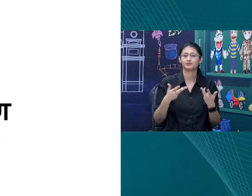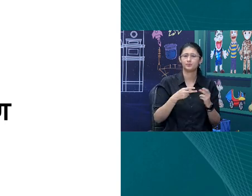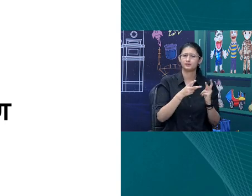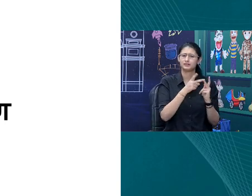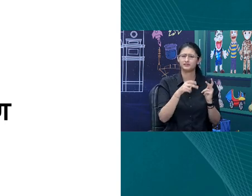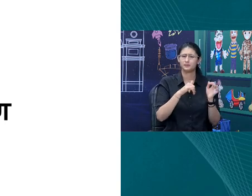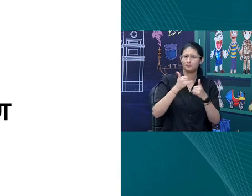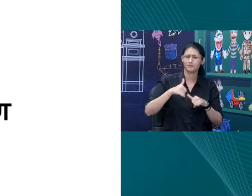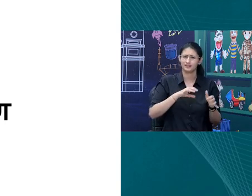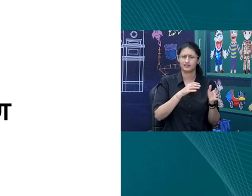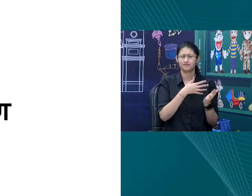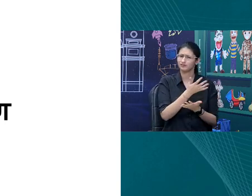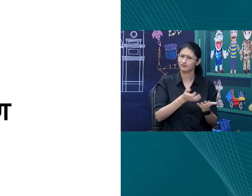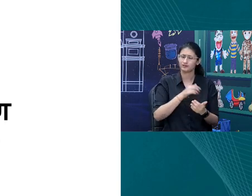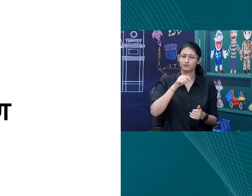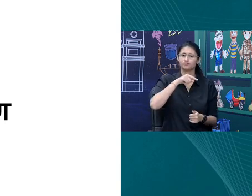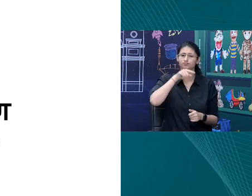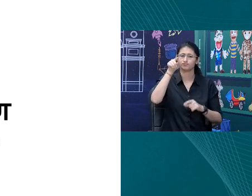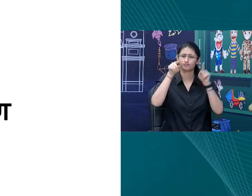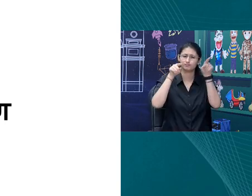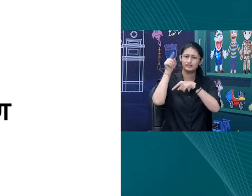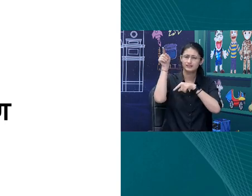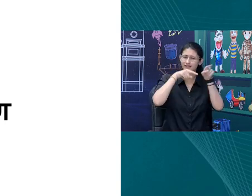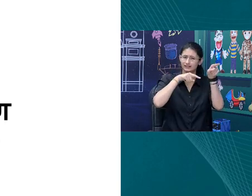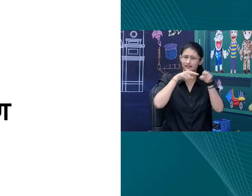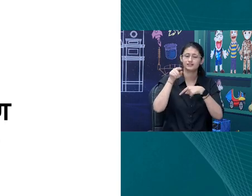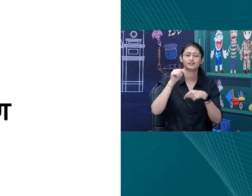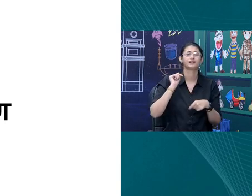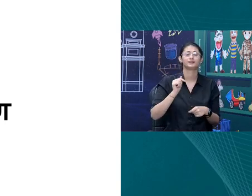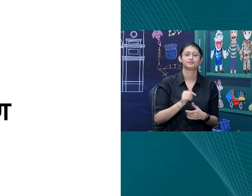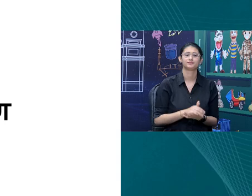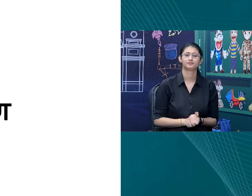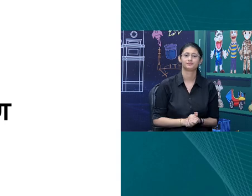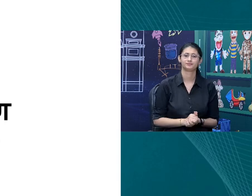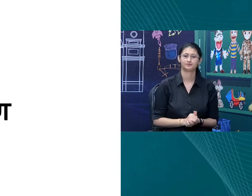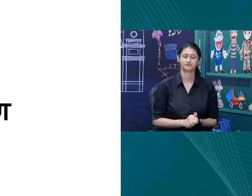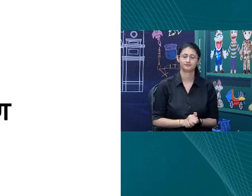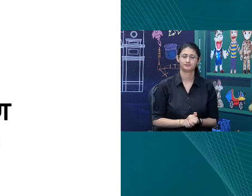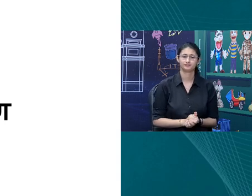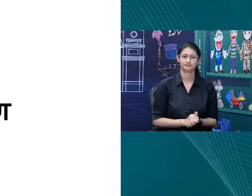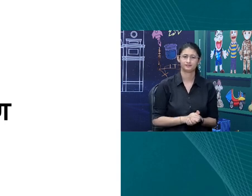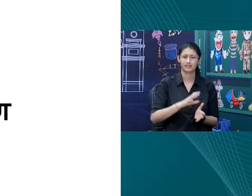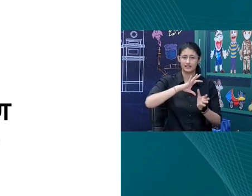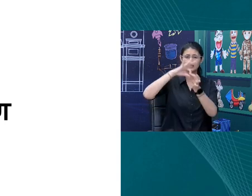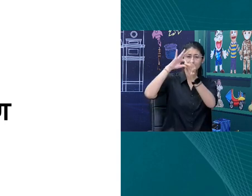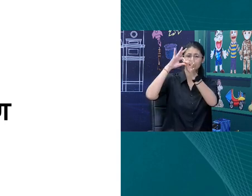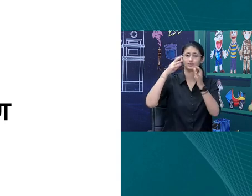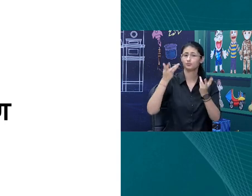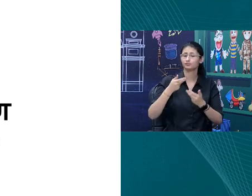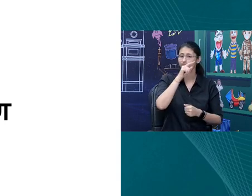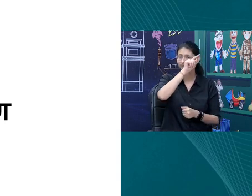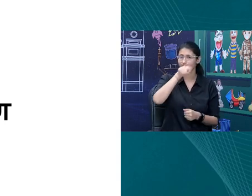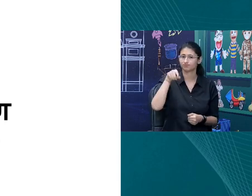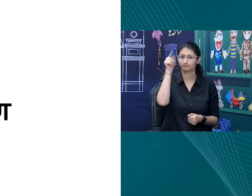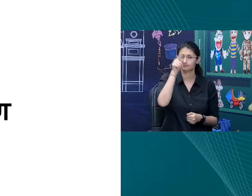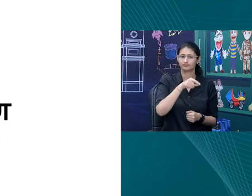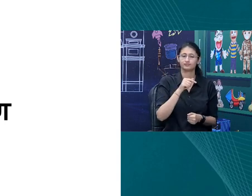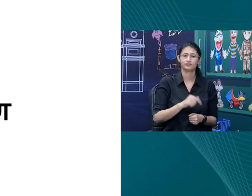तो कौन सा खेल किस जुड़ा है उसे मिलना है एक तरफ दिए गए हैं गिल्ली